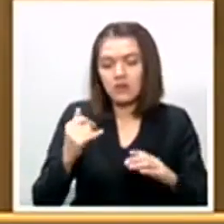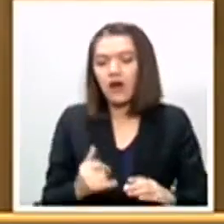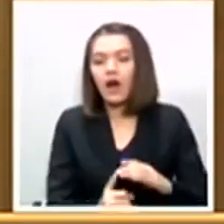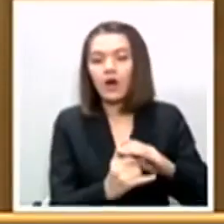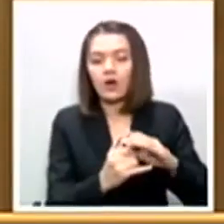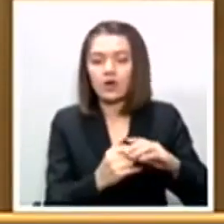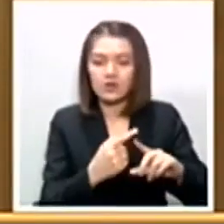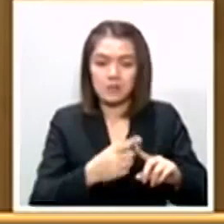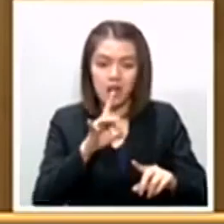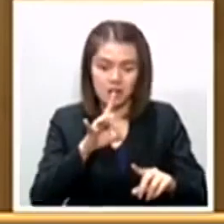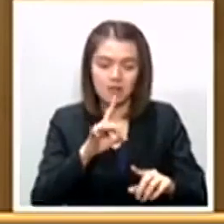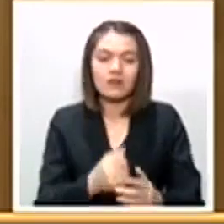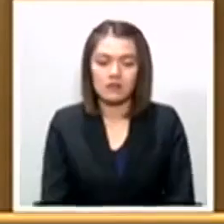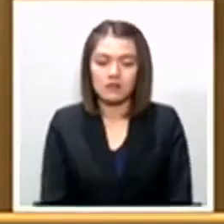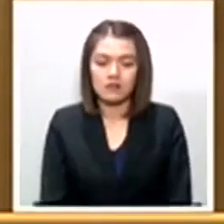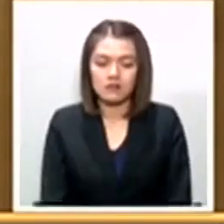สิงหาคม